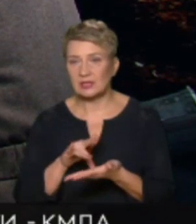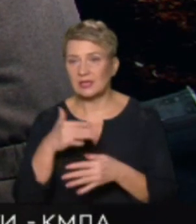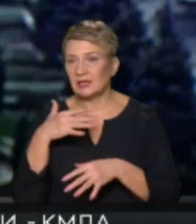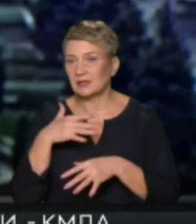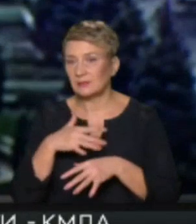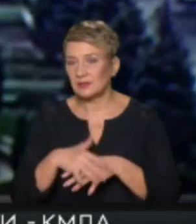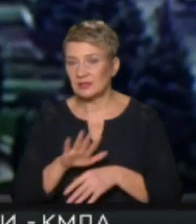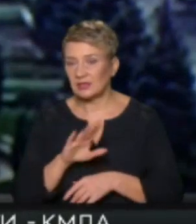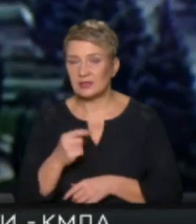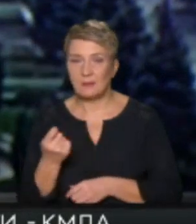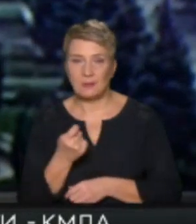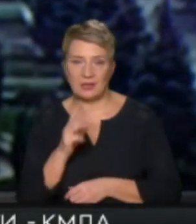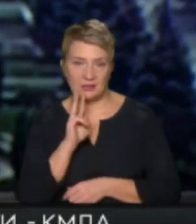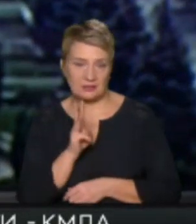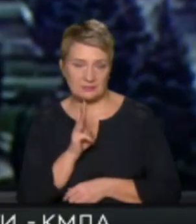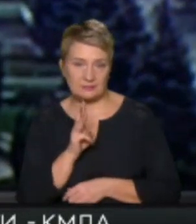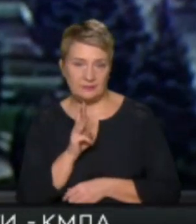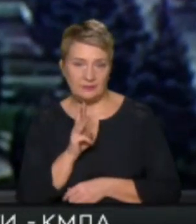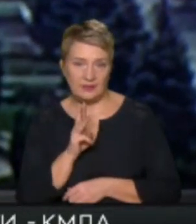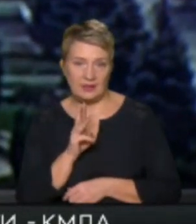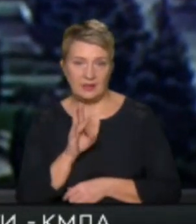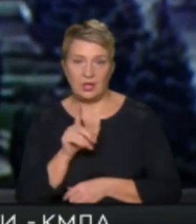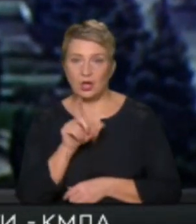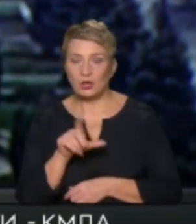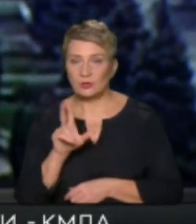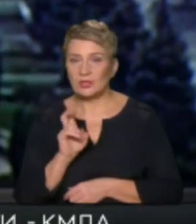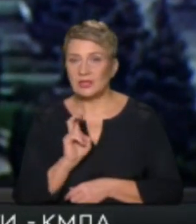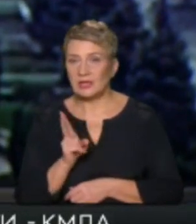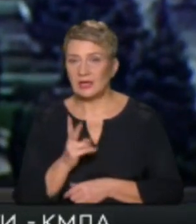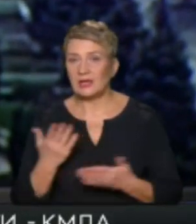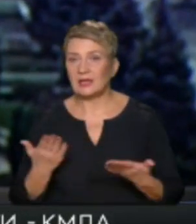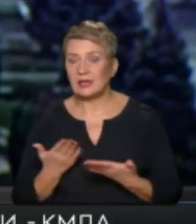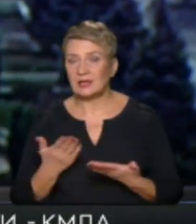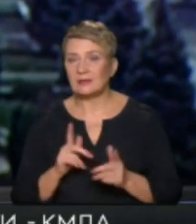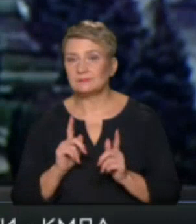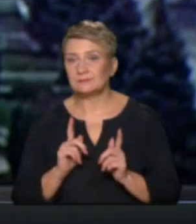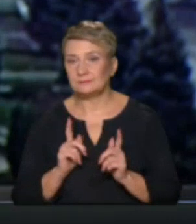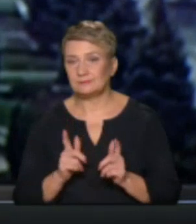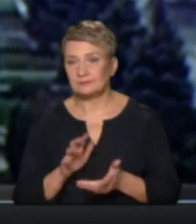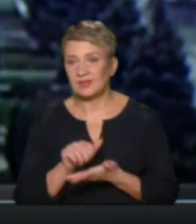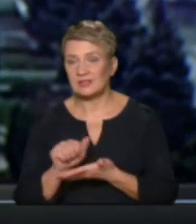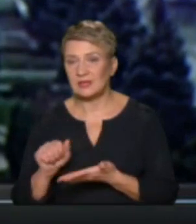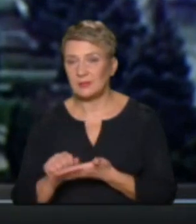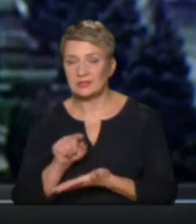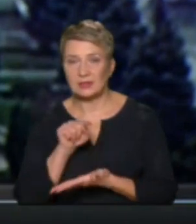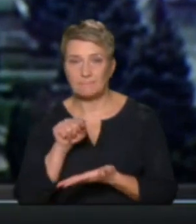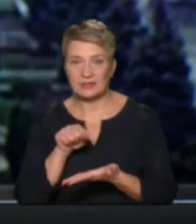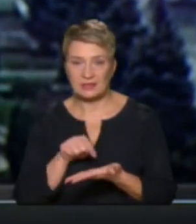невелика заробітна плата, але по великому рахунку люди, як правило, які йдуть займатися цим питанням,